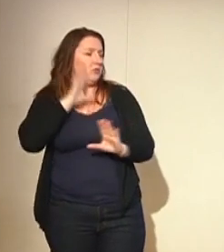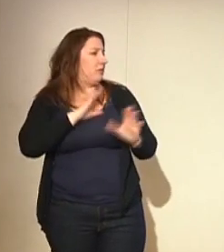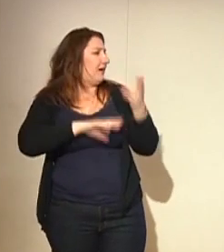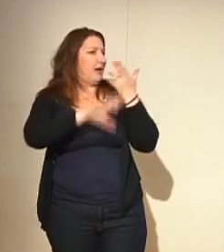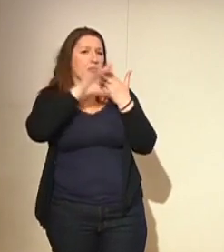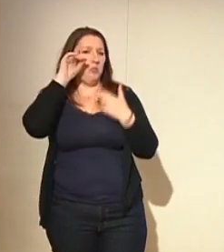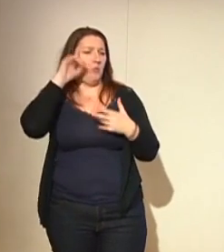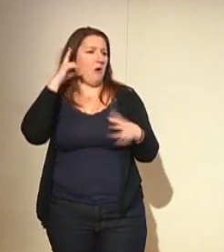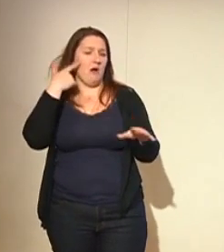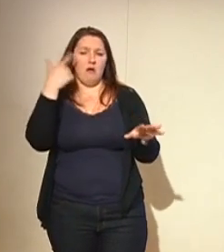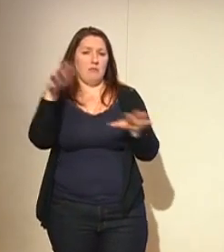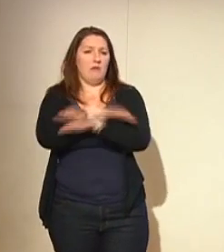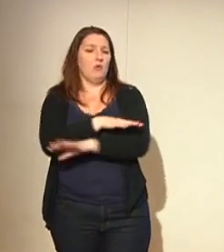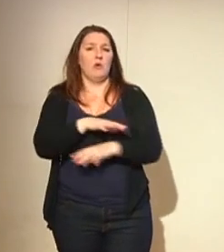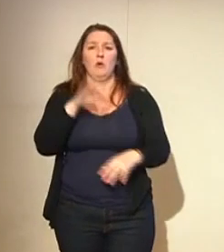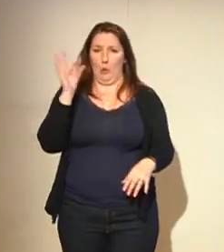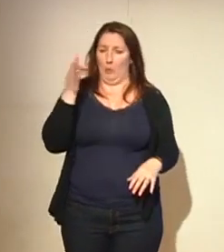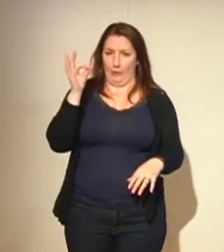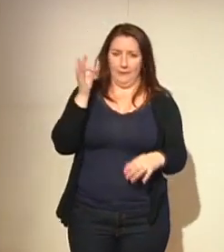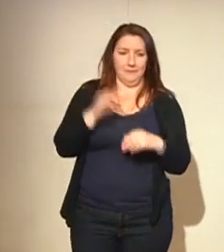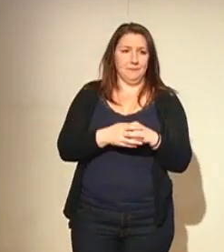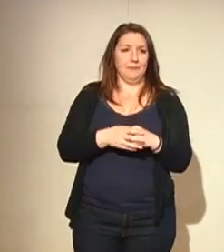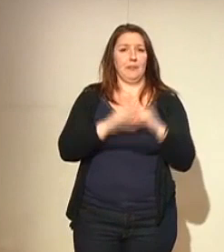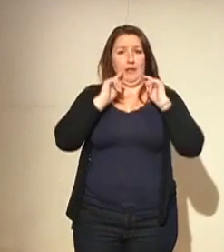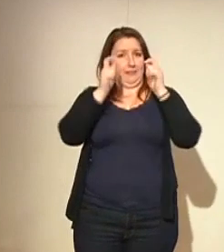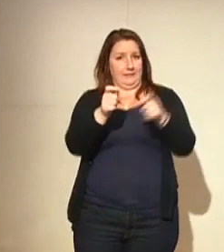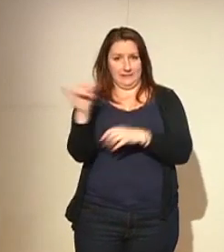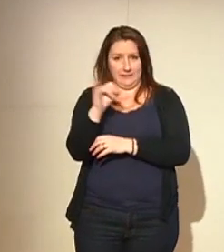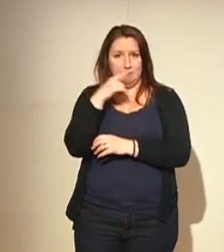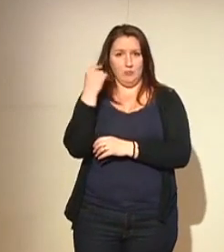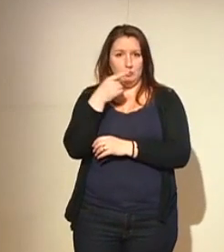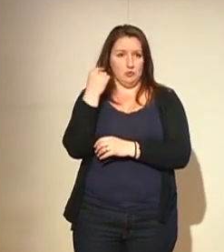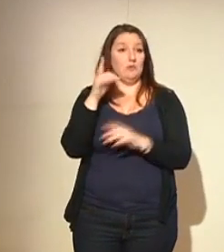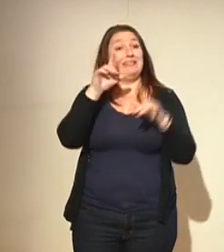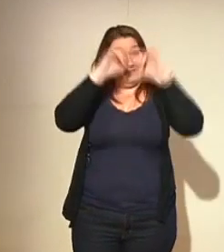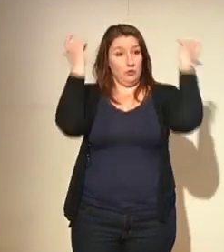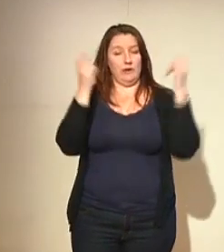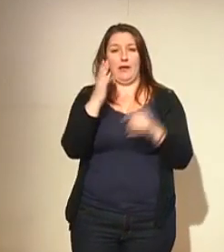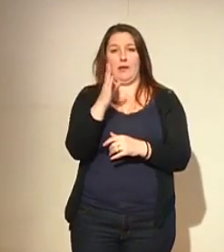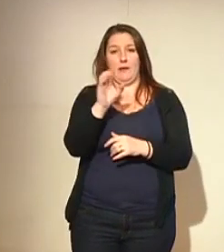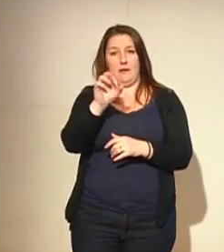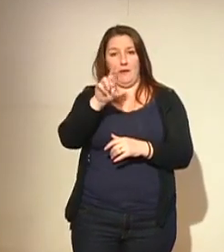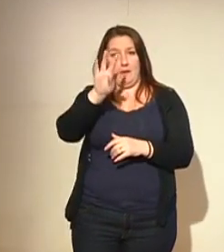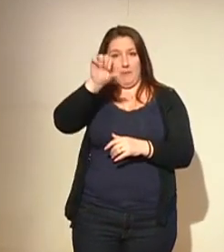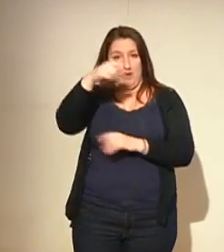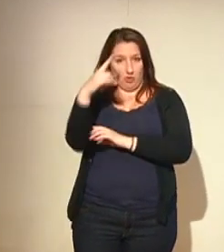oui donc désigné monsieur comme titulaire Monsieur